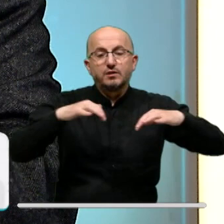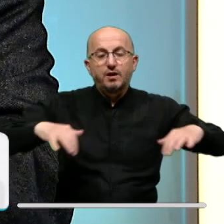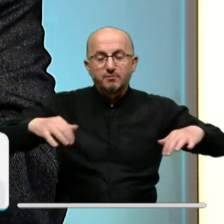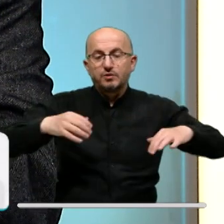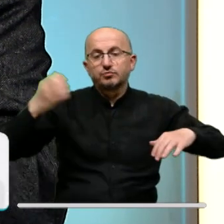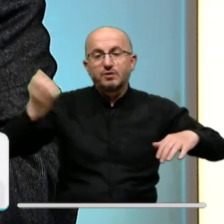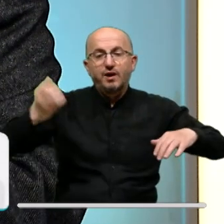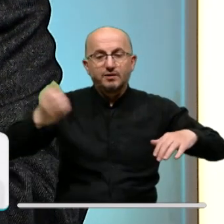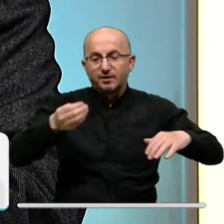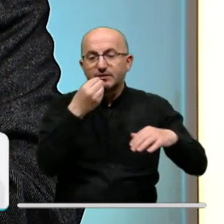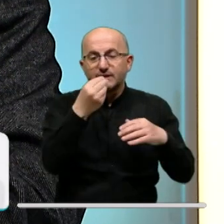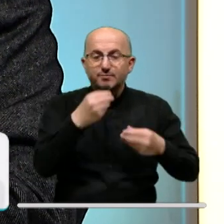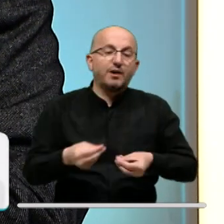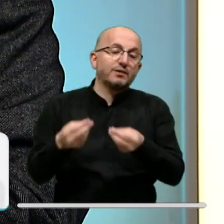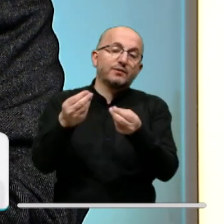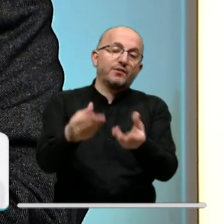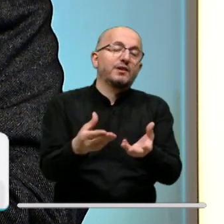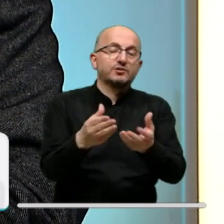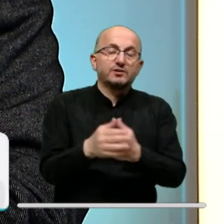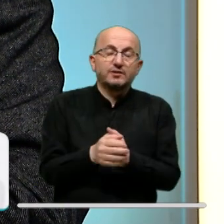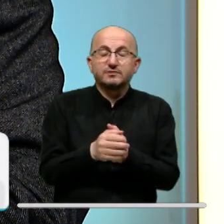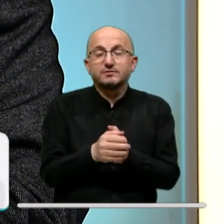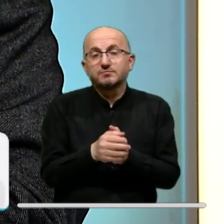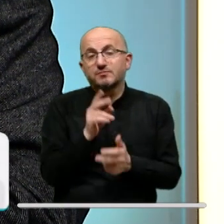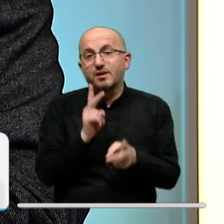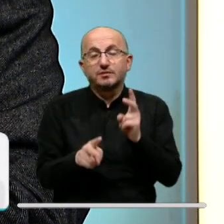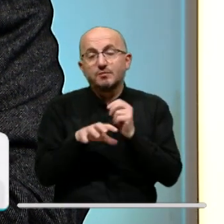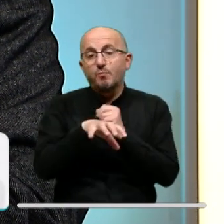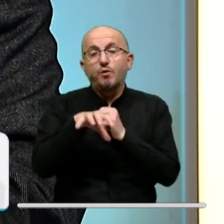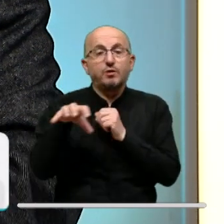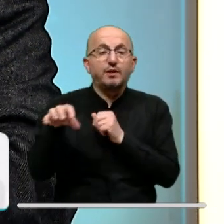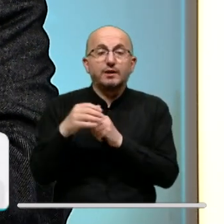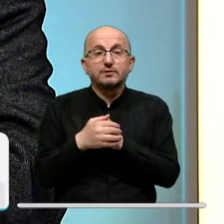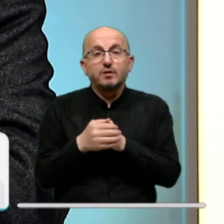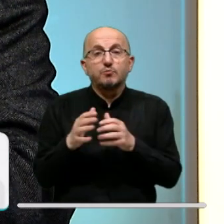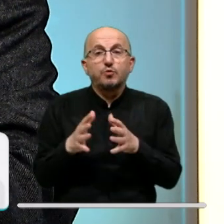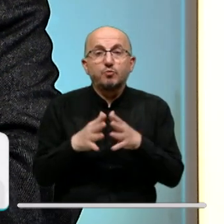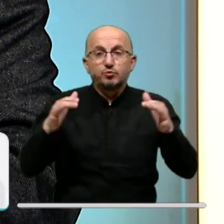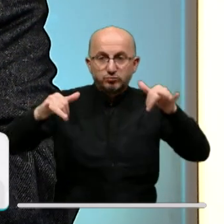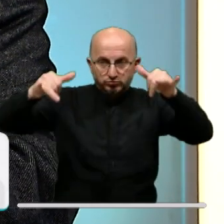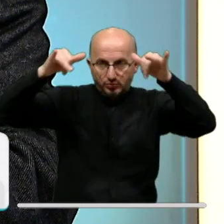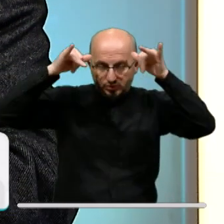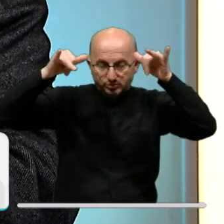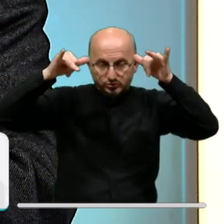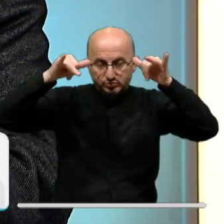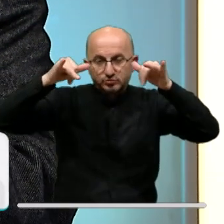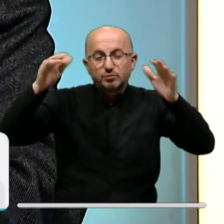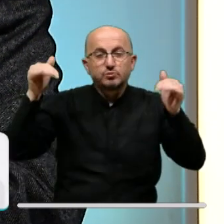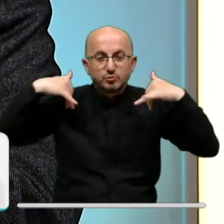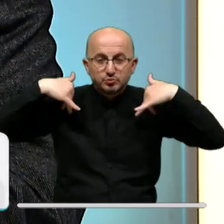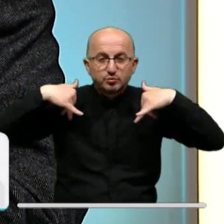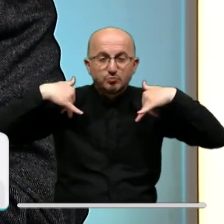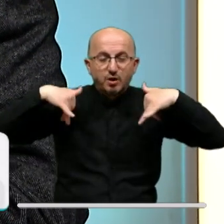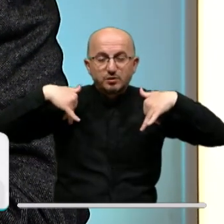edeceğiz veya yemek ikram edeceğiz Eee Hatta da bazı bölgelerde E bir büyük baş hayvan veya büyük bir küçük baş